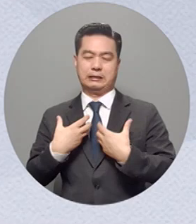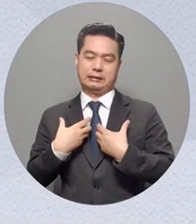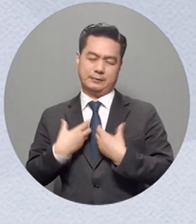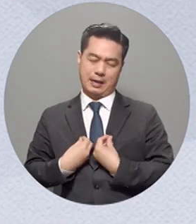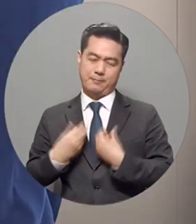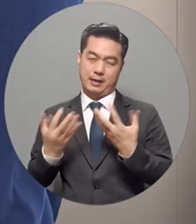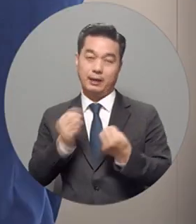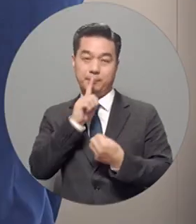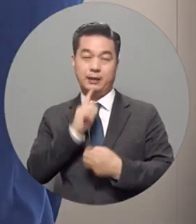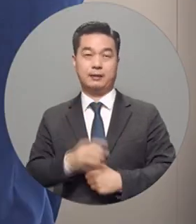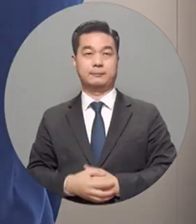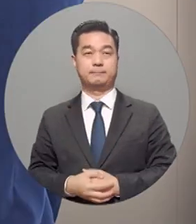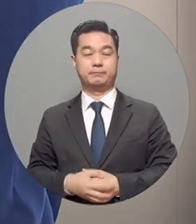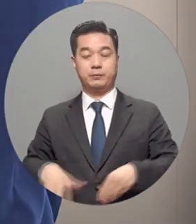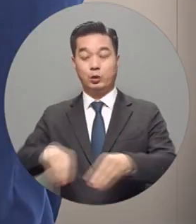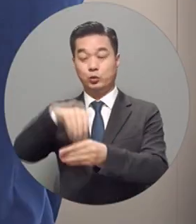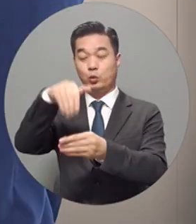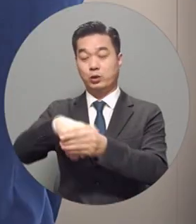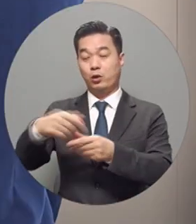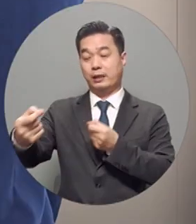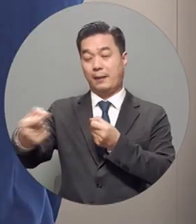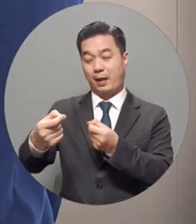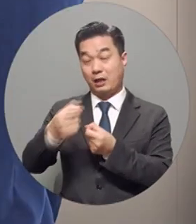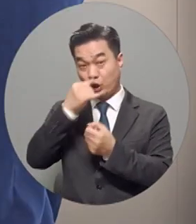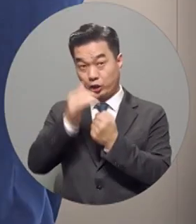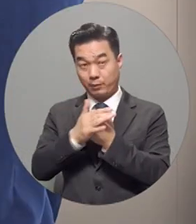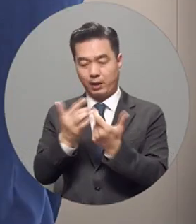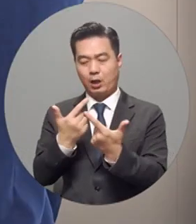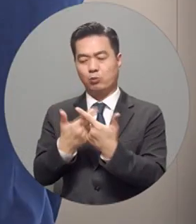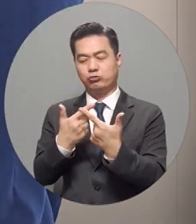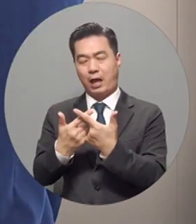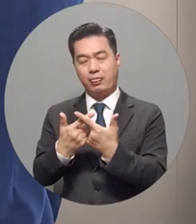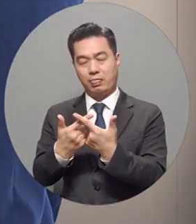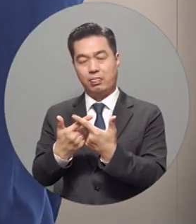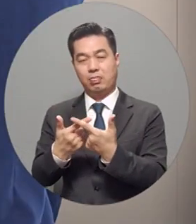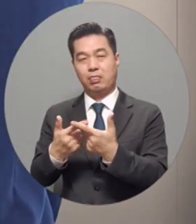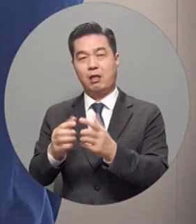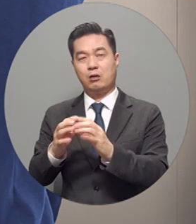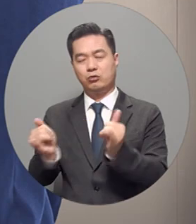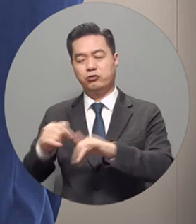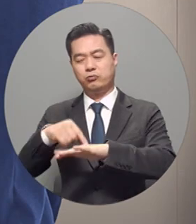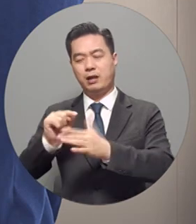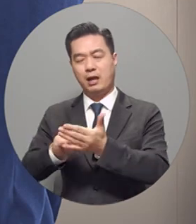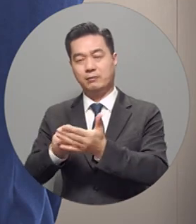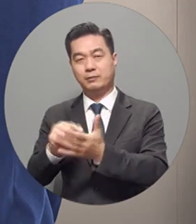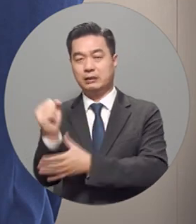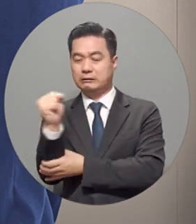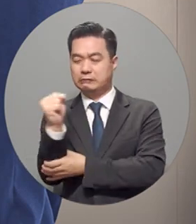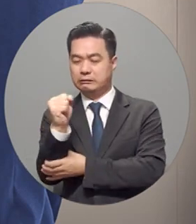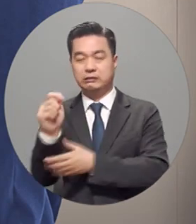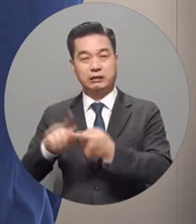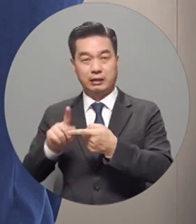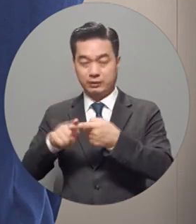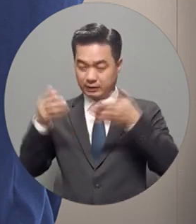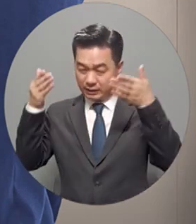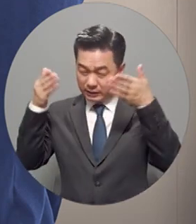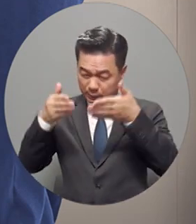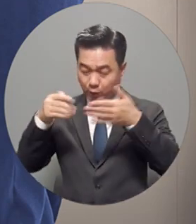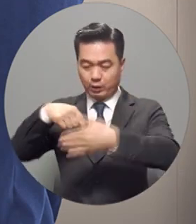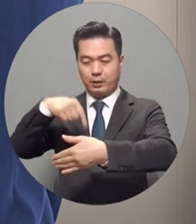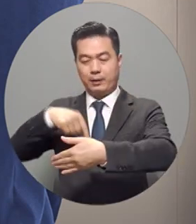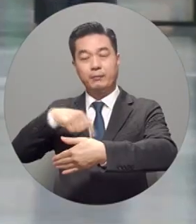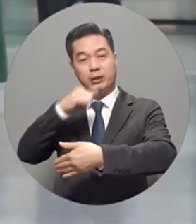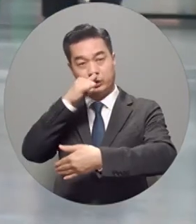전했습니다. 총선을 앞둔 시기여서 부산 민심이 흔들릴 가능성에 촉각을 곤두세우는 것 같다는 내부 반응도